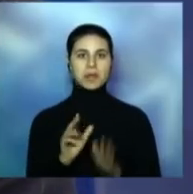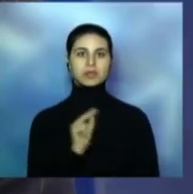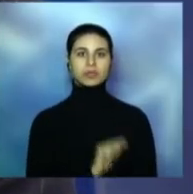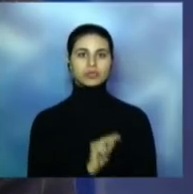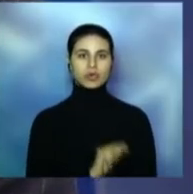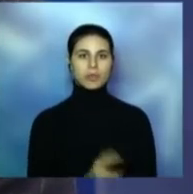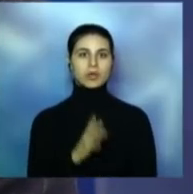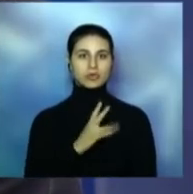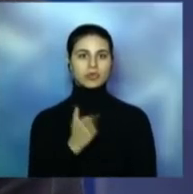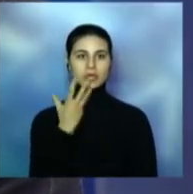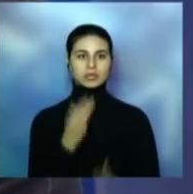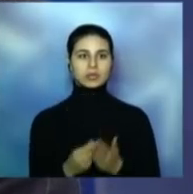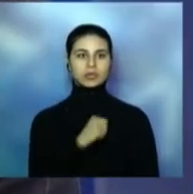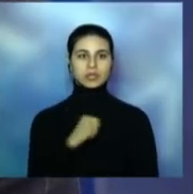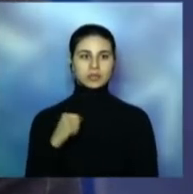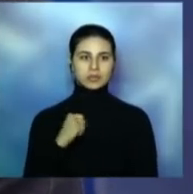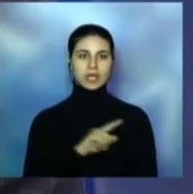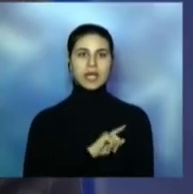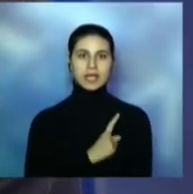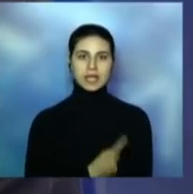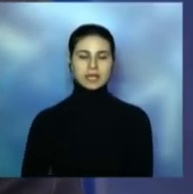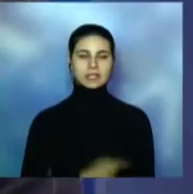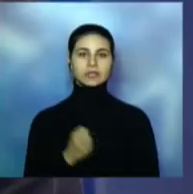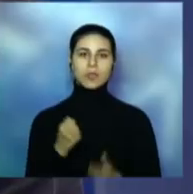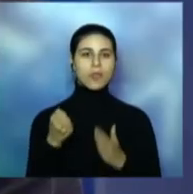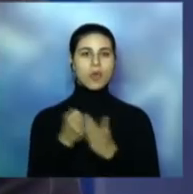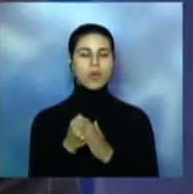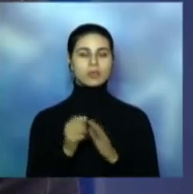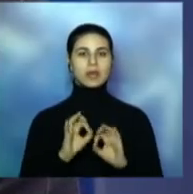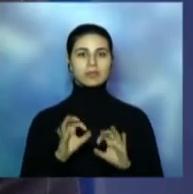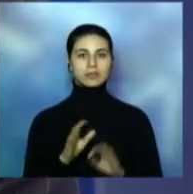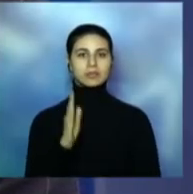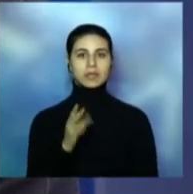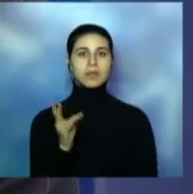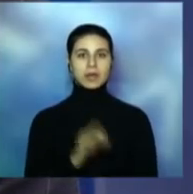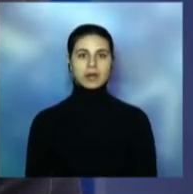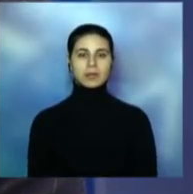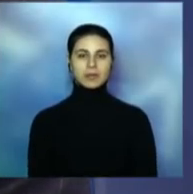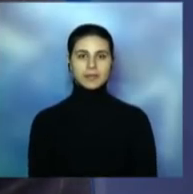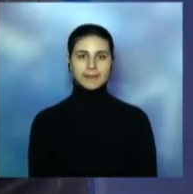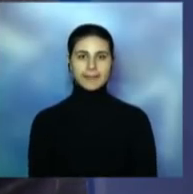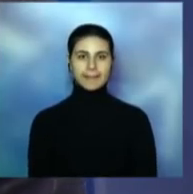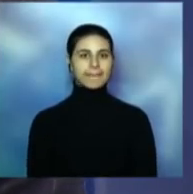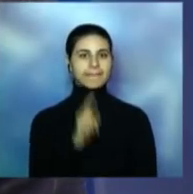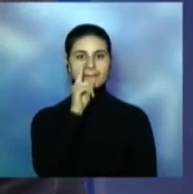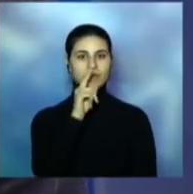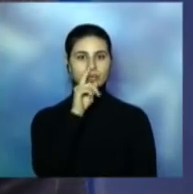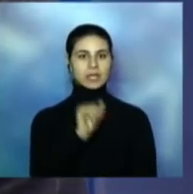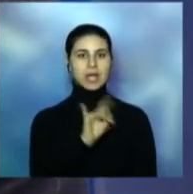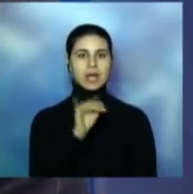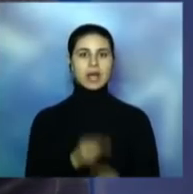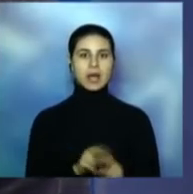მუშაობა გვიწევს, რა თქმა უნდა, საკუთარ თავთან, საკუთარი ენერგიის ბოლომდე გაცემა გვიწევს, თუმცა ყოველად არა, ამის